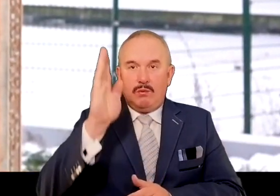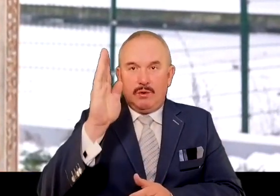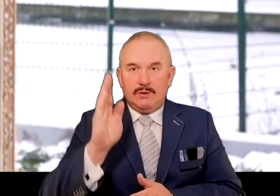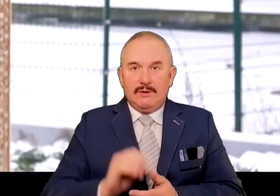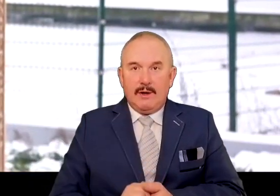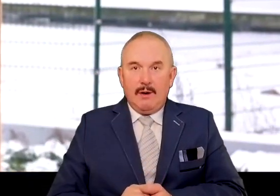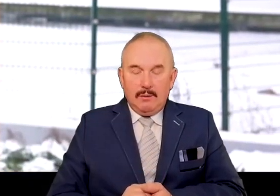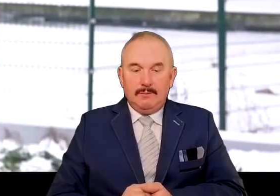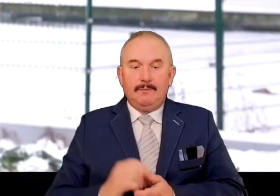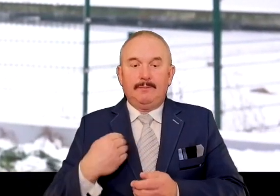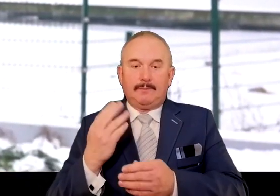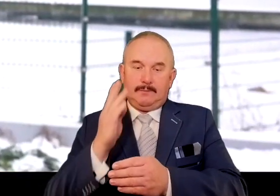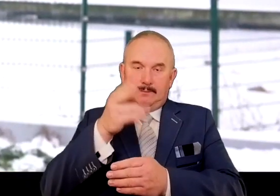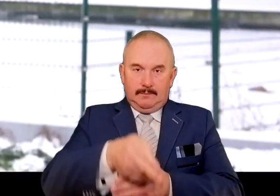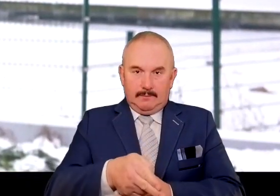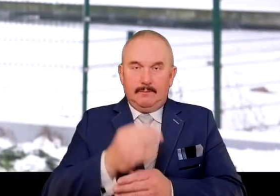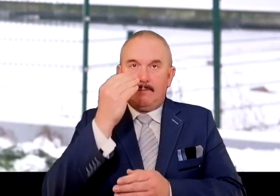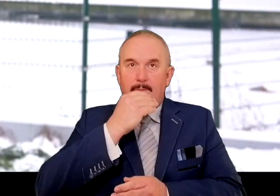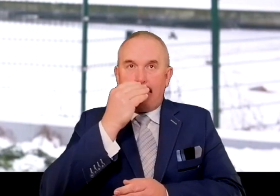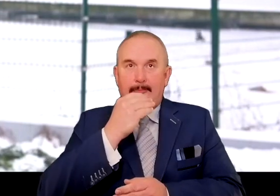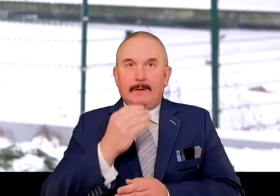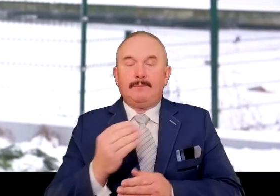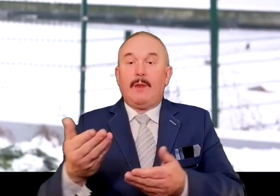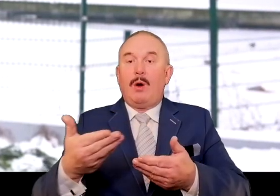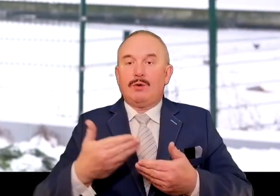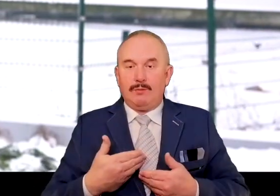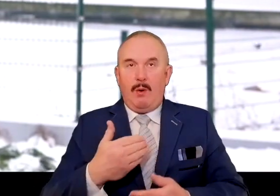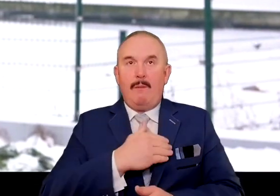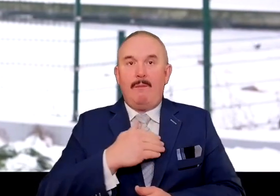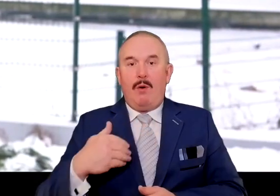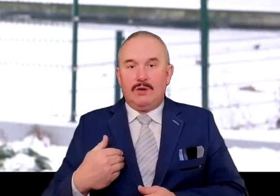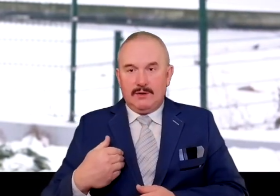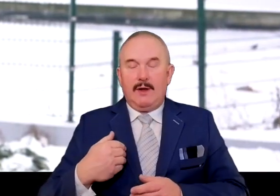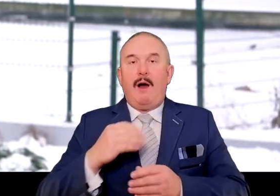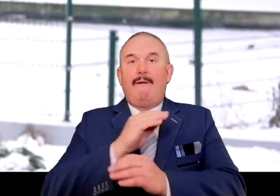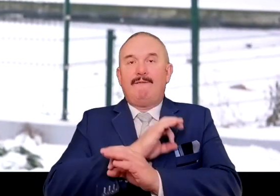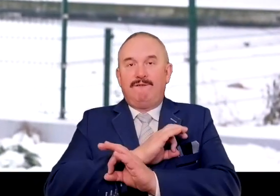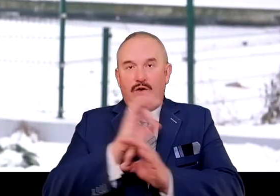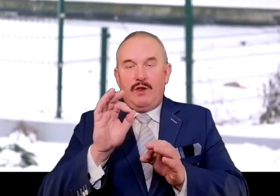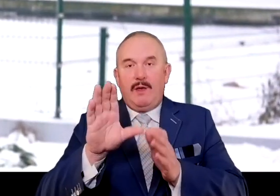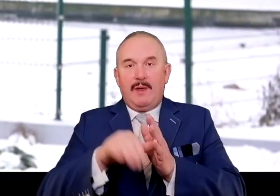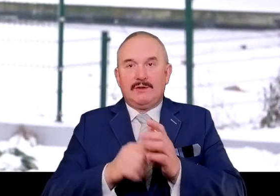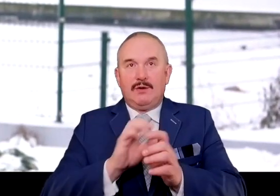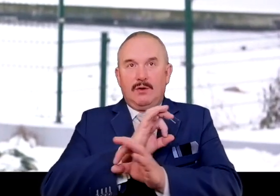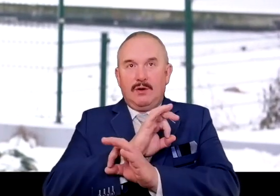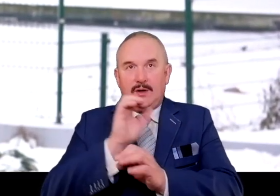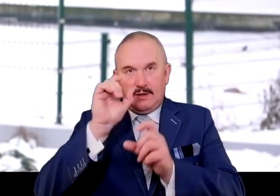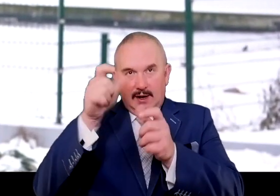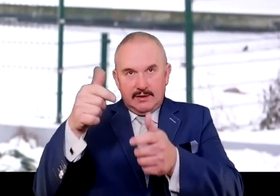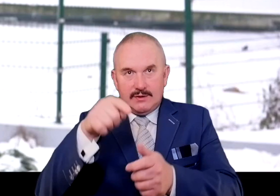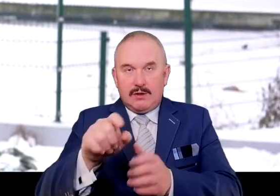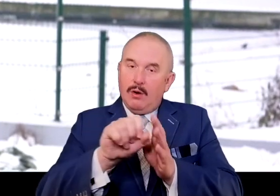wkraczając na tereny Pomorza, otrzymał od Polonii Wolnego Miasta Gdańska, dokładniej